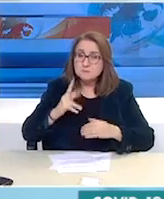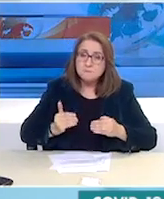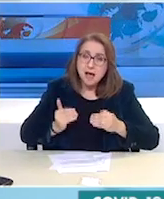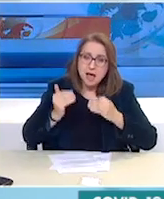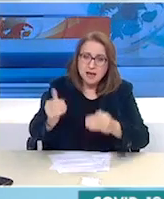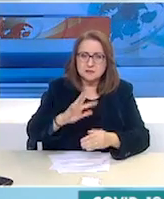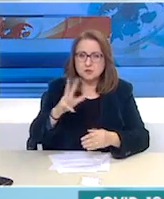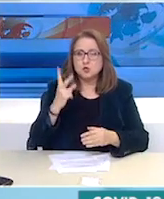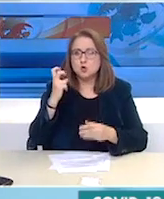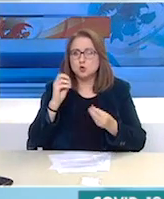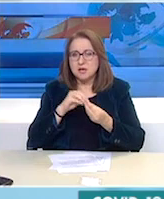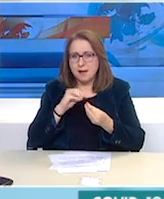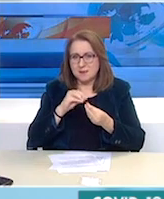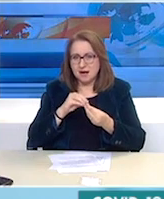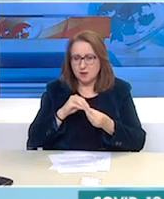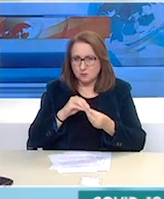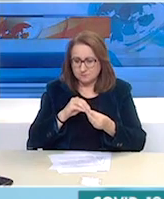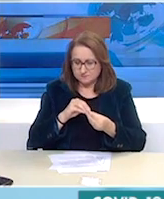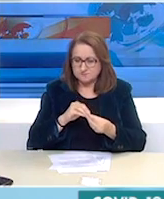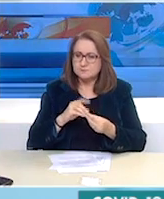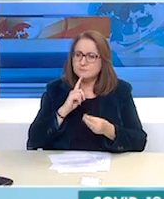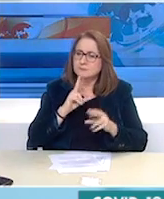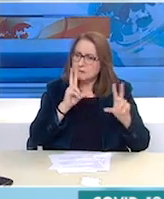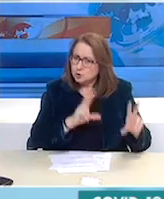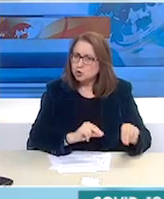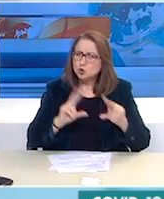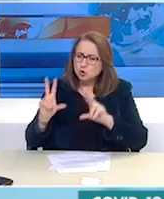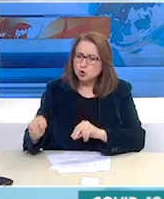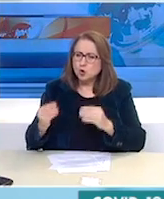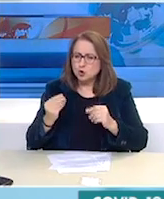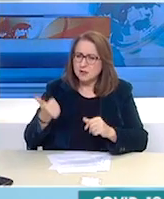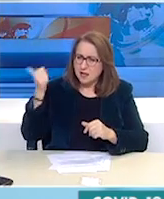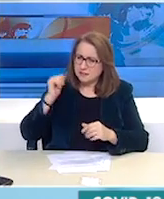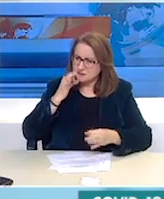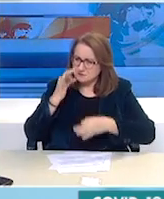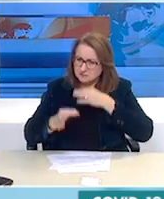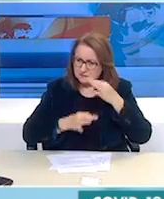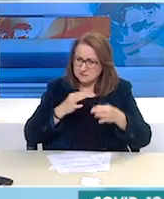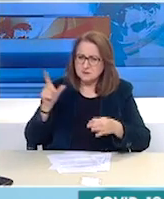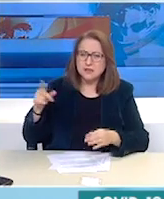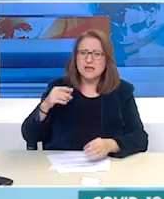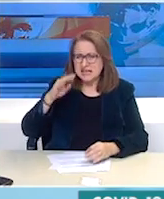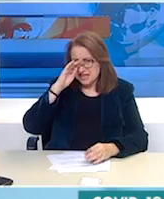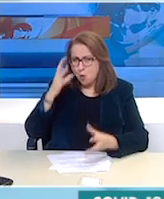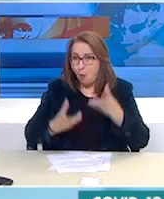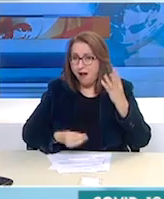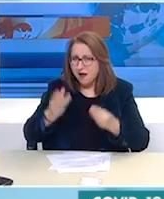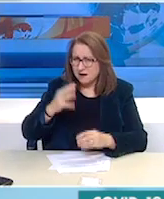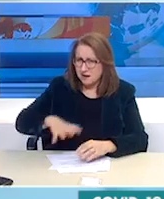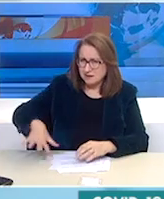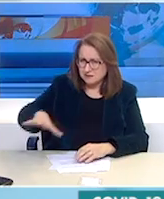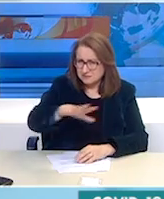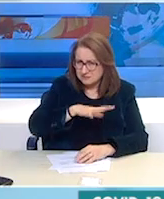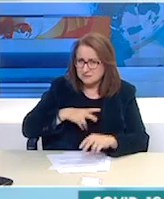ίδιο λόγο της ανάσχεσης της νόσου, αποφασίστηκε ο περιορισμός και ανακοινώθηκε χτες κίνησης των πολιτών σε σημεία του Δήμου Ιωαννίνων. Πιο